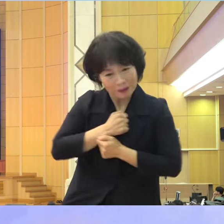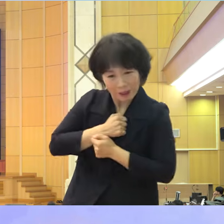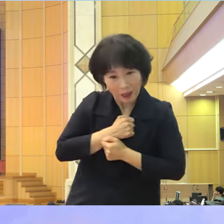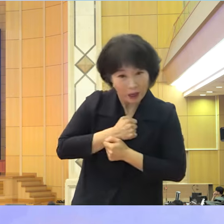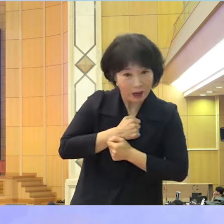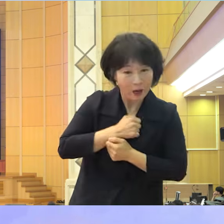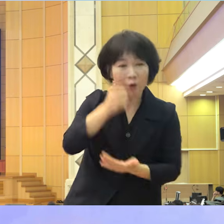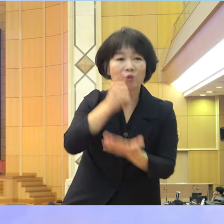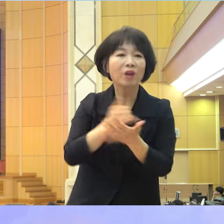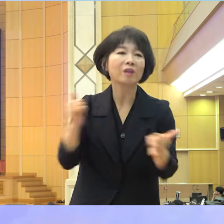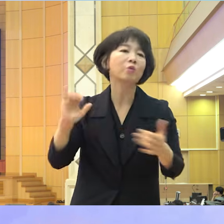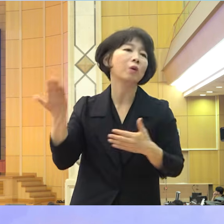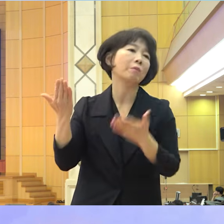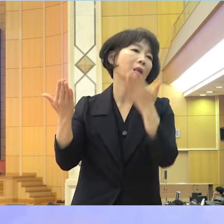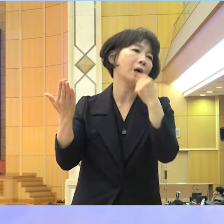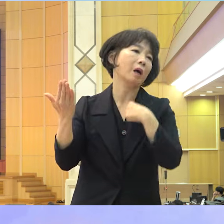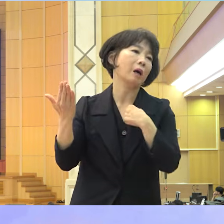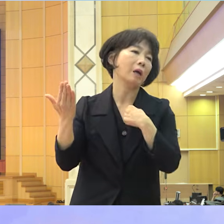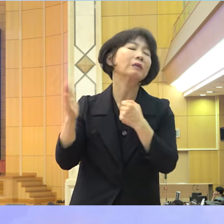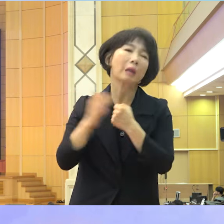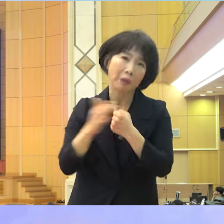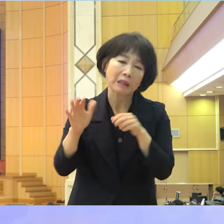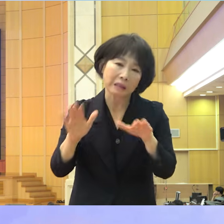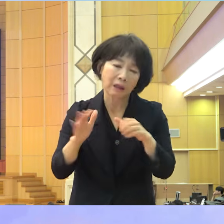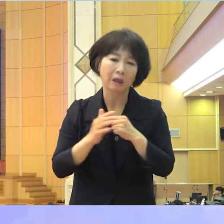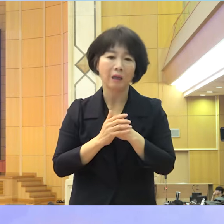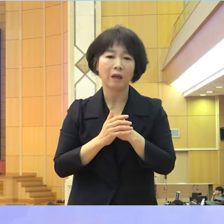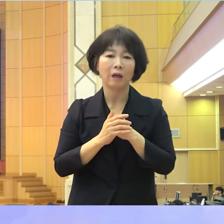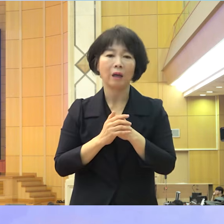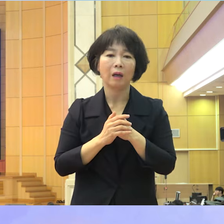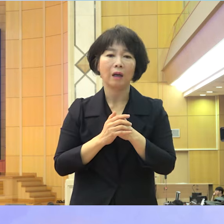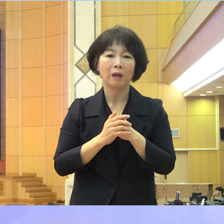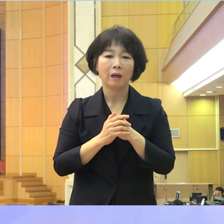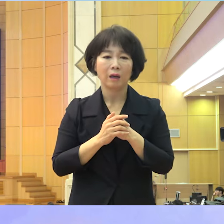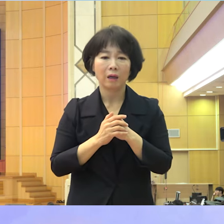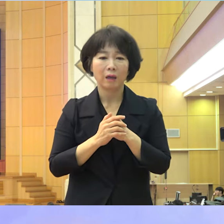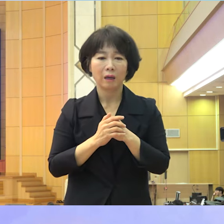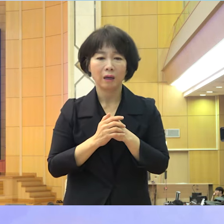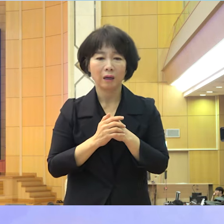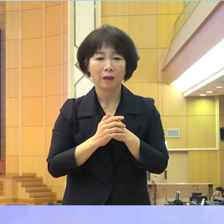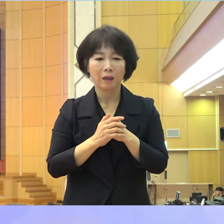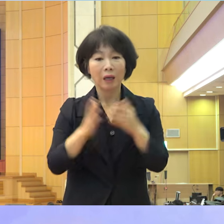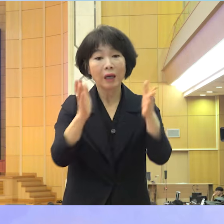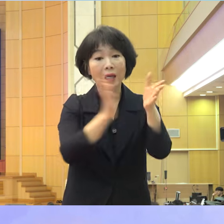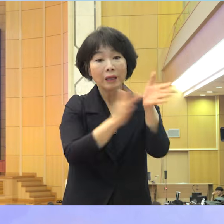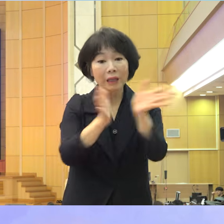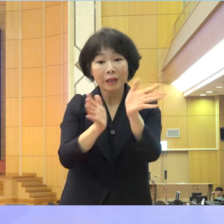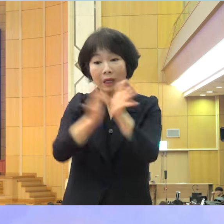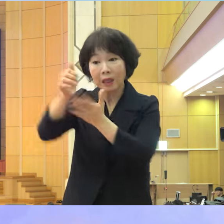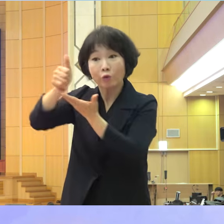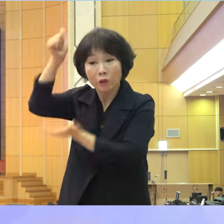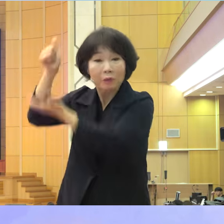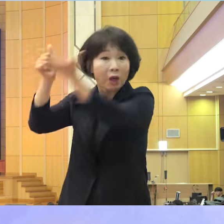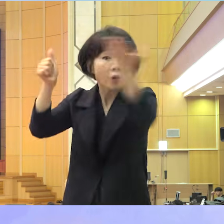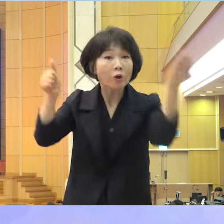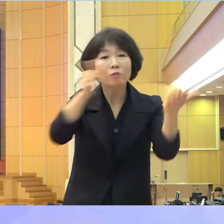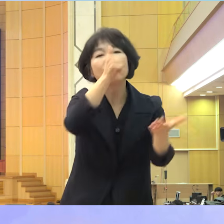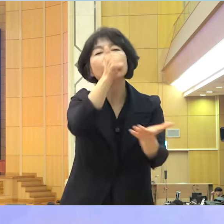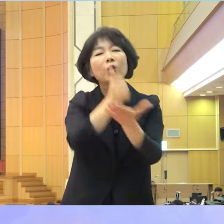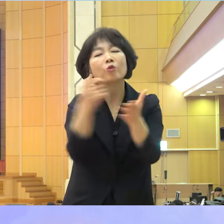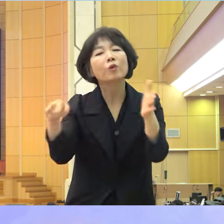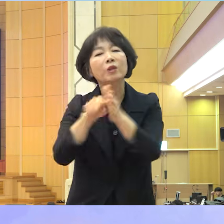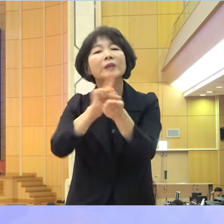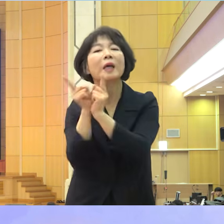죄상 사망이란 말이야. 그래서 이제 죄인을 알고 나니까 예수님이 우리 죄를 위해서